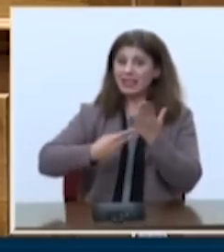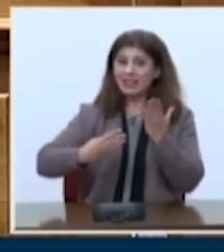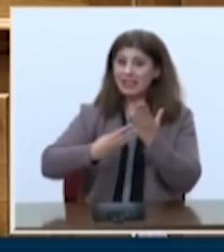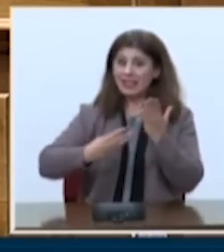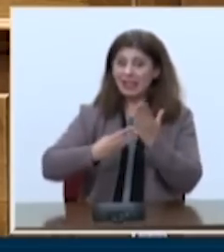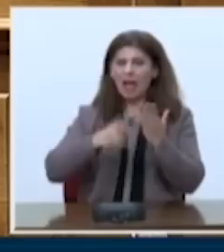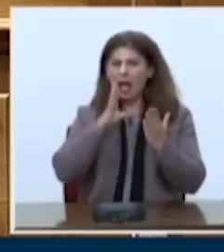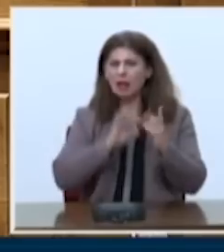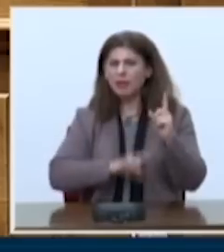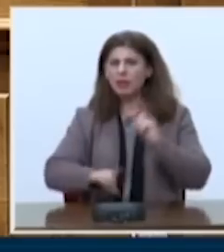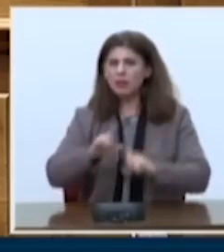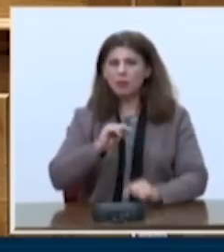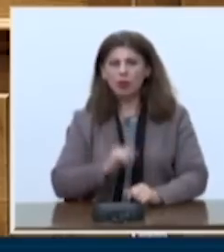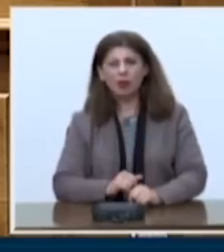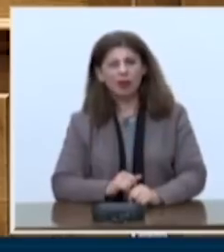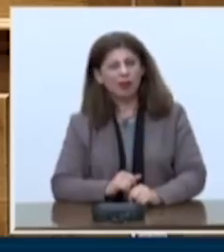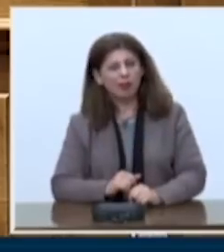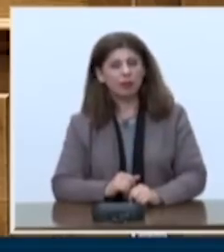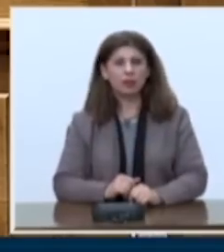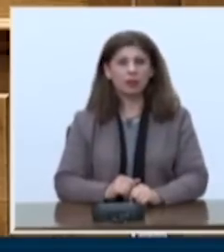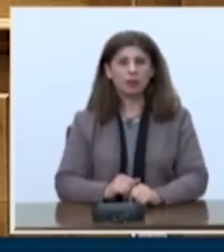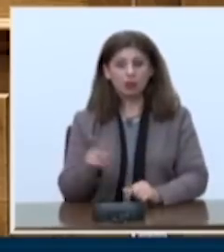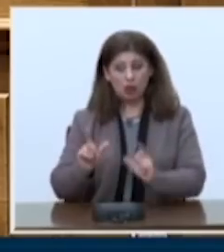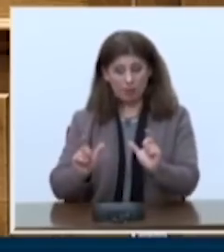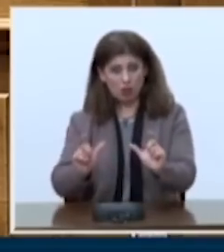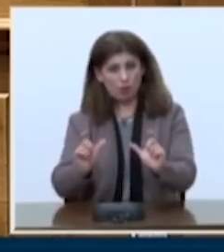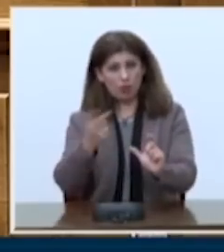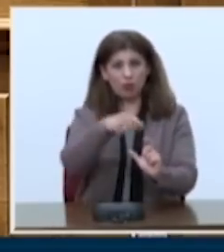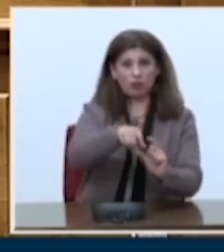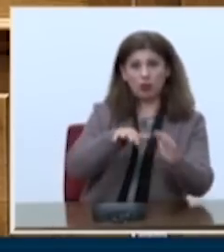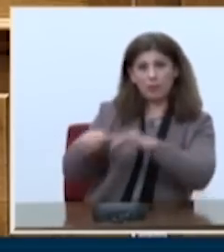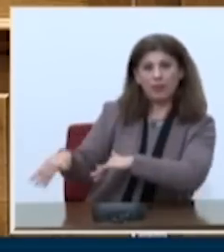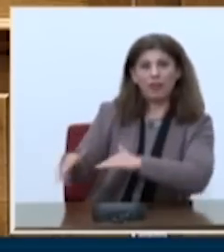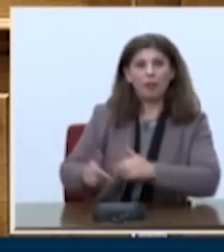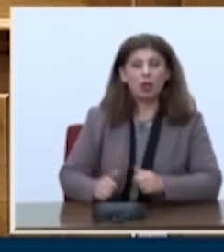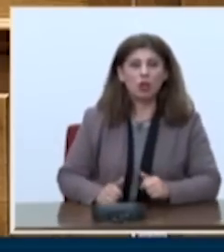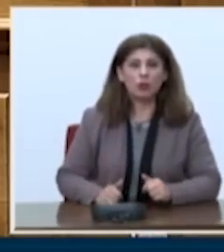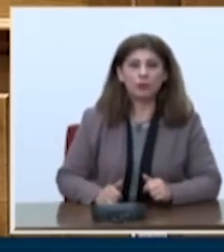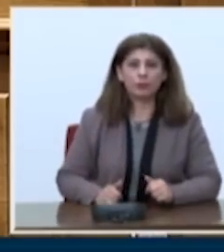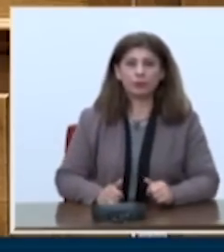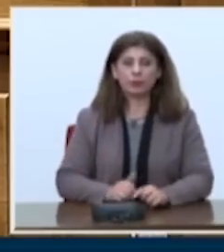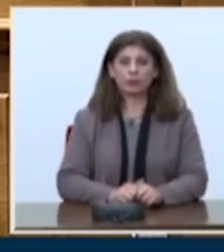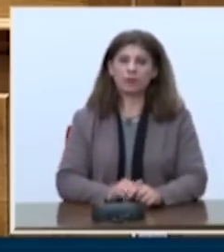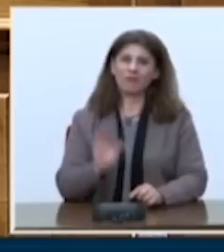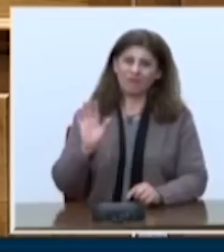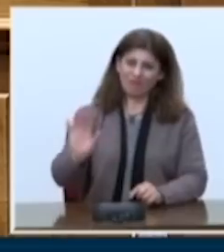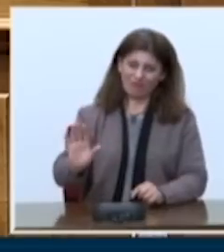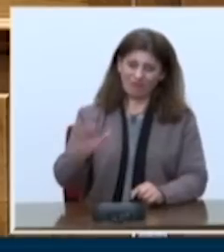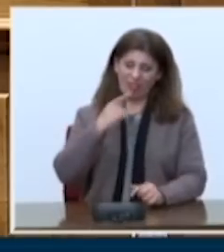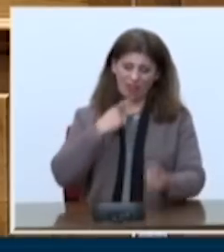σε ποιον κλείνει το μάτι, στον αμυνόμενο ή στον επιτιθέμενο? Αφήστε λοιπόν τα